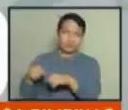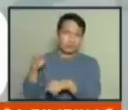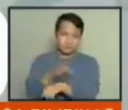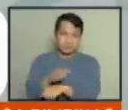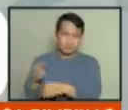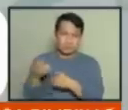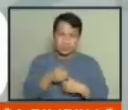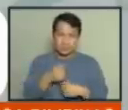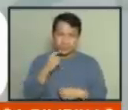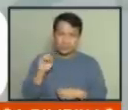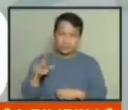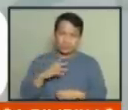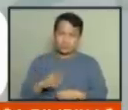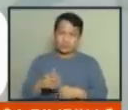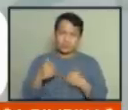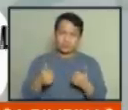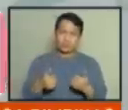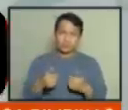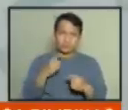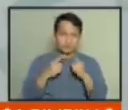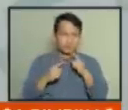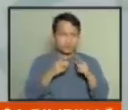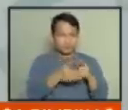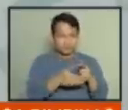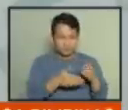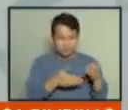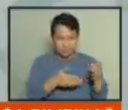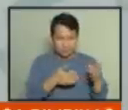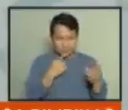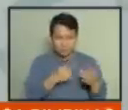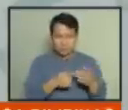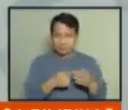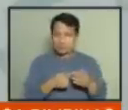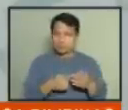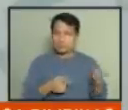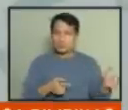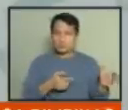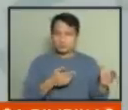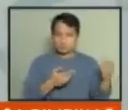opo. Okay, ma'am? Opo. Makausap din po namin, Sir Tulfo,